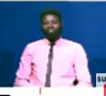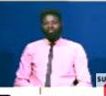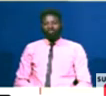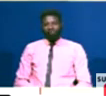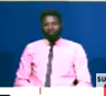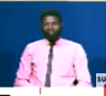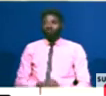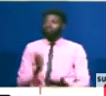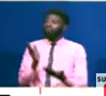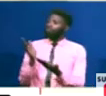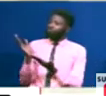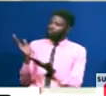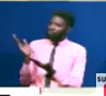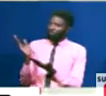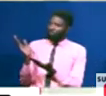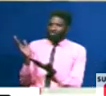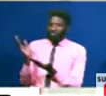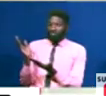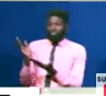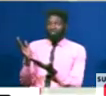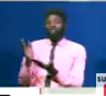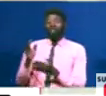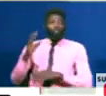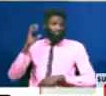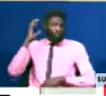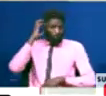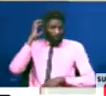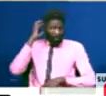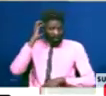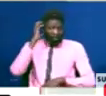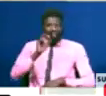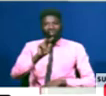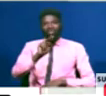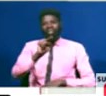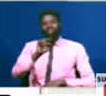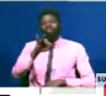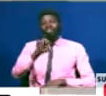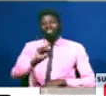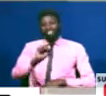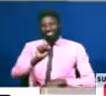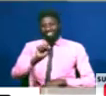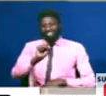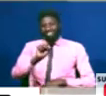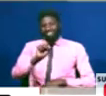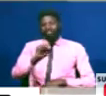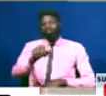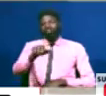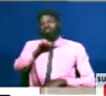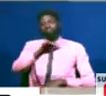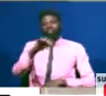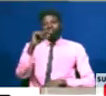Katika chuo cha mafunzo cha shirika la huduma ya vijana kwa taifa huko Gilgil County ya Nakuru.